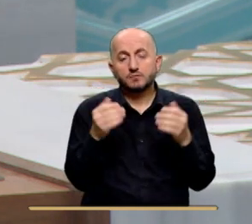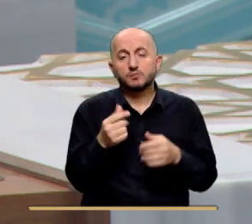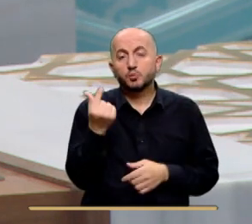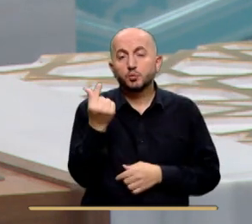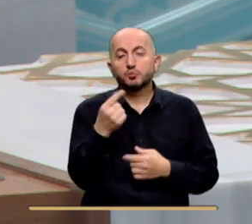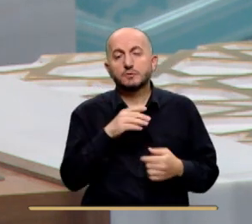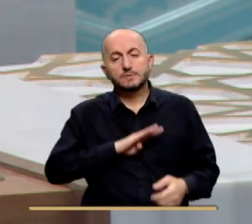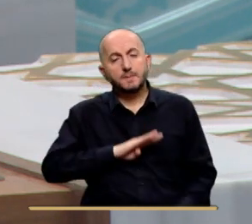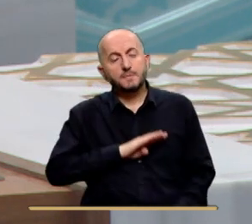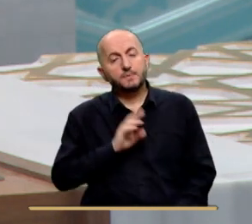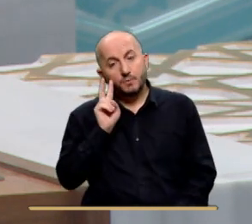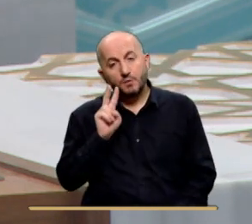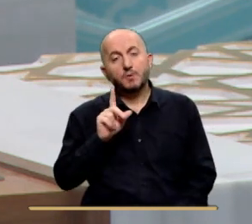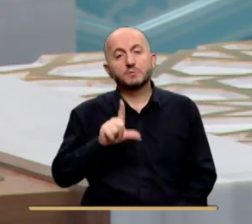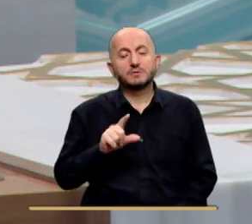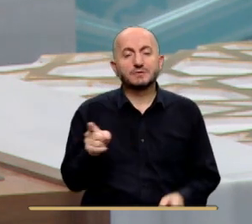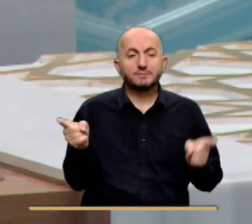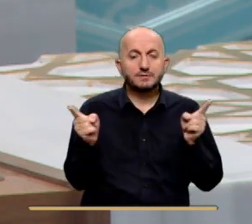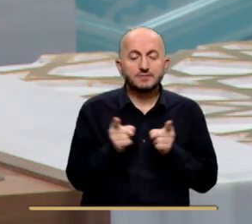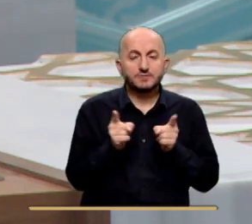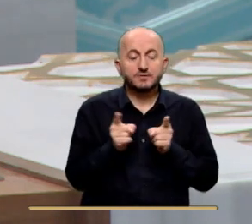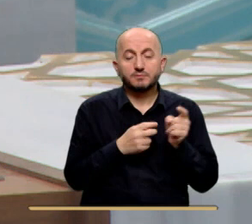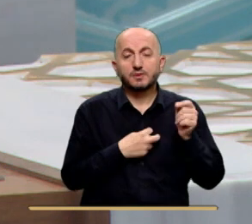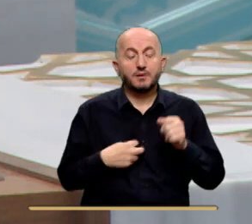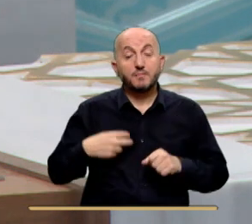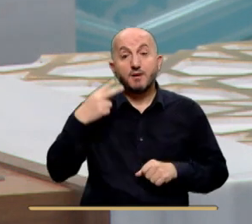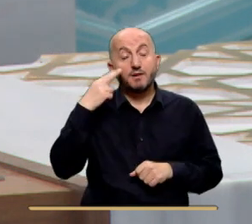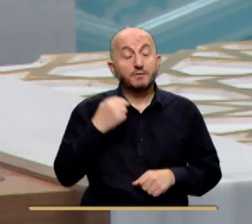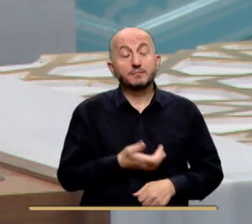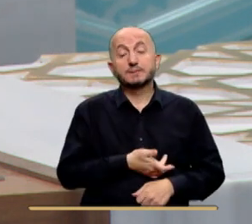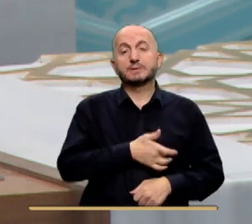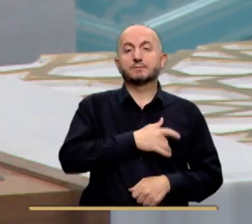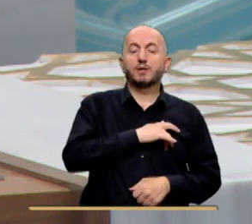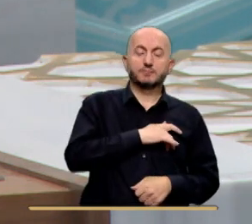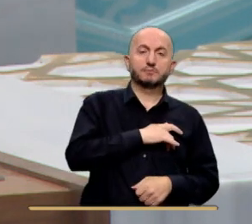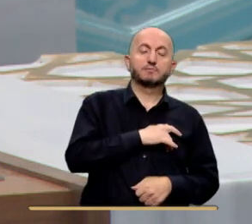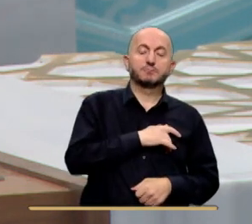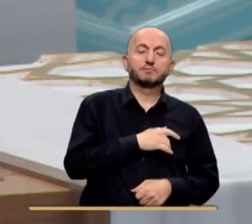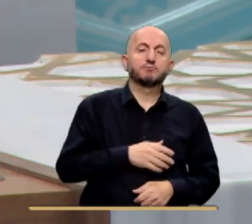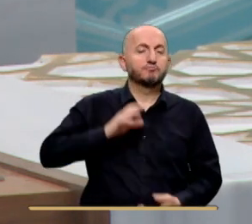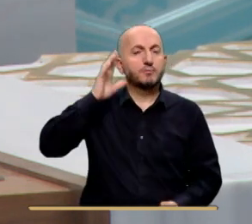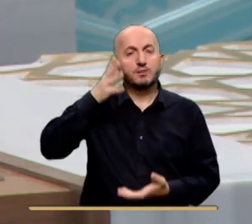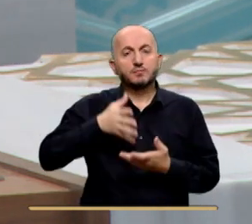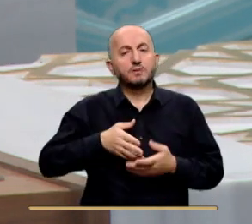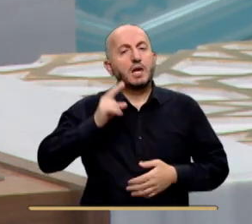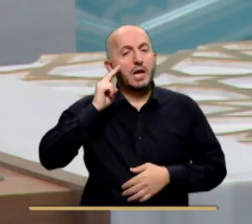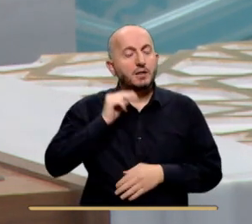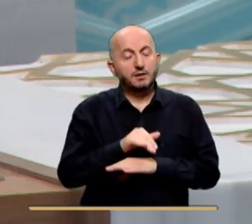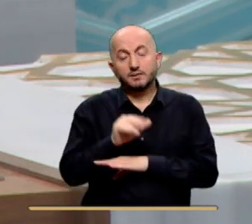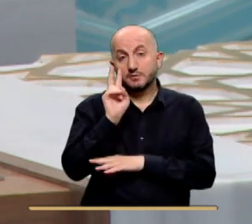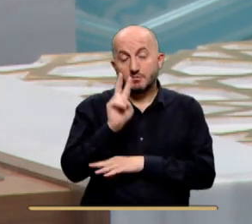Uhud'daki sabrını görmemiz lazım. Kısacası Efendimizin iman, ibadet ve ahlak